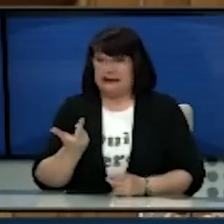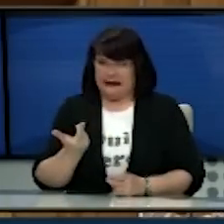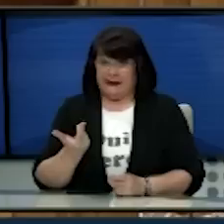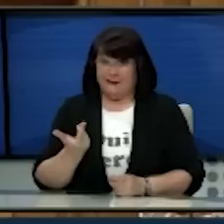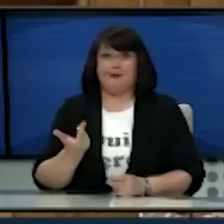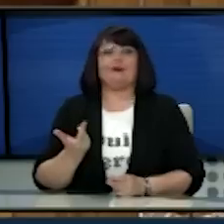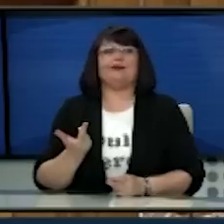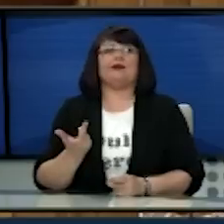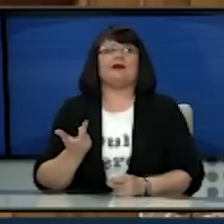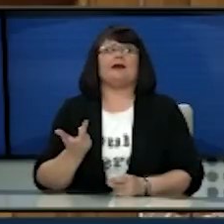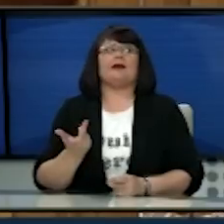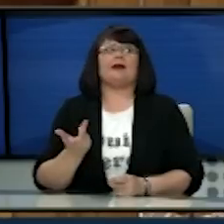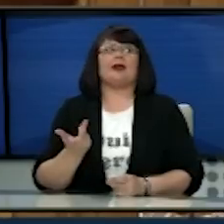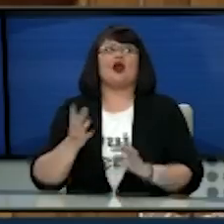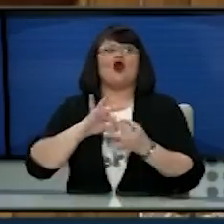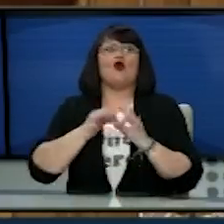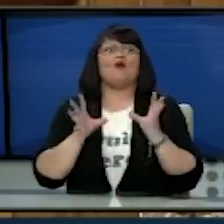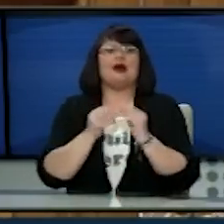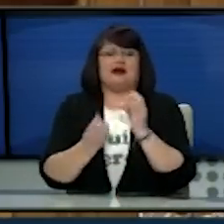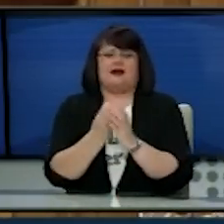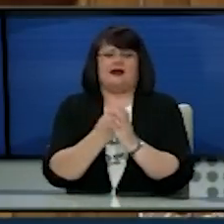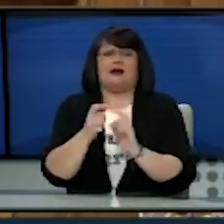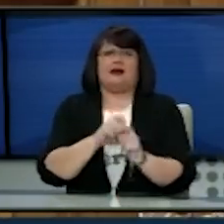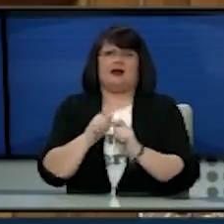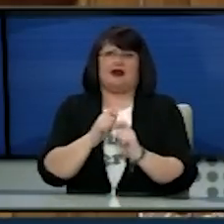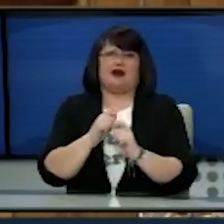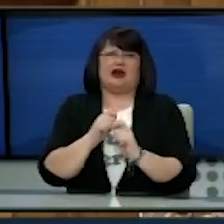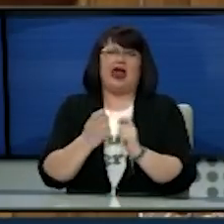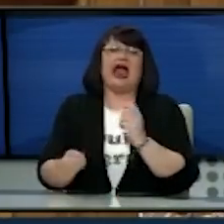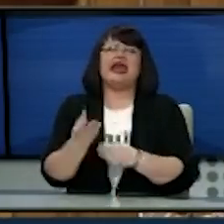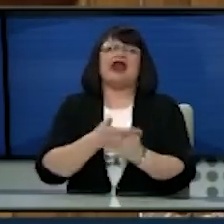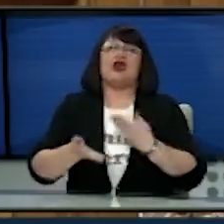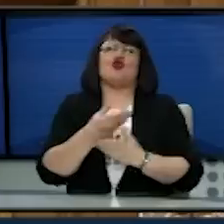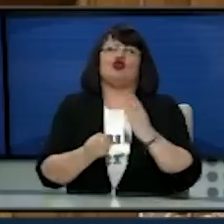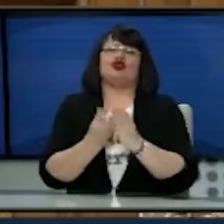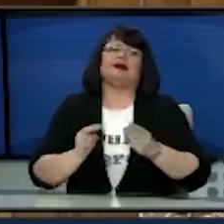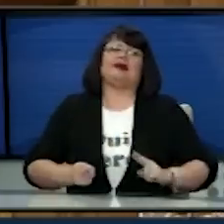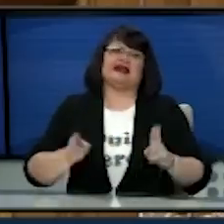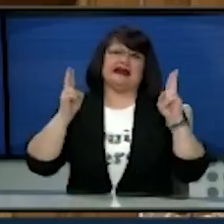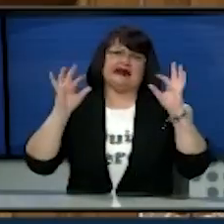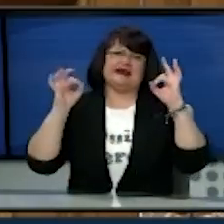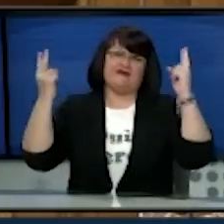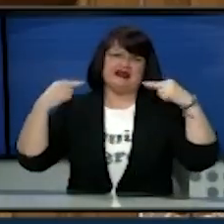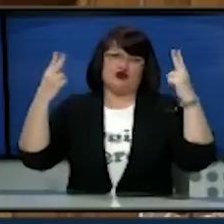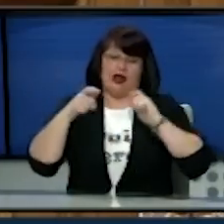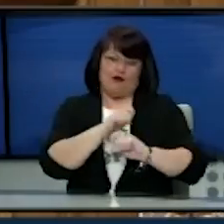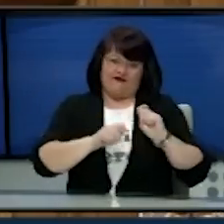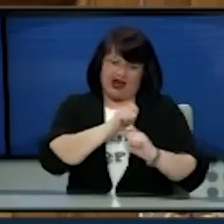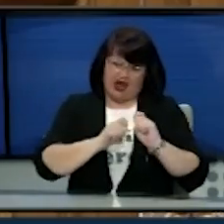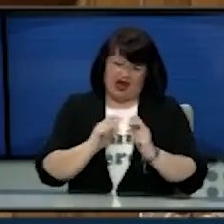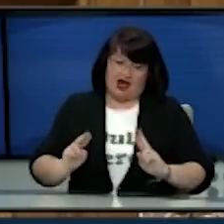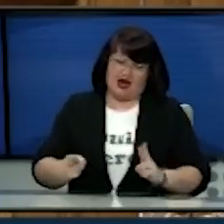ενεργειακοί όμιλοι που παράγουν πανάκριβο ρεύμα από ανανεώσιμες πηγές ενέργειας και από φυσικό αέριο και κυρίως